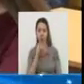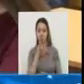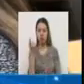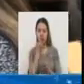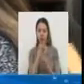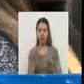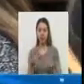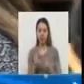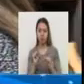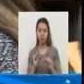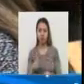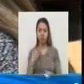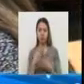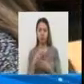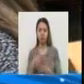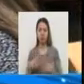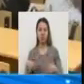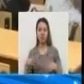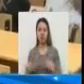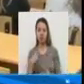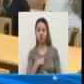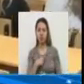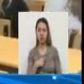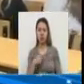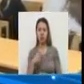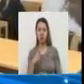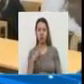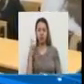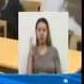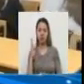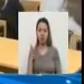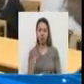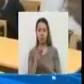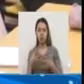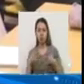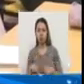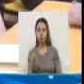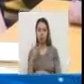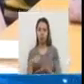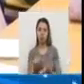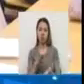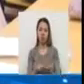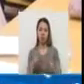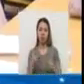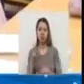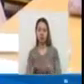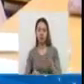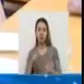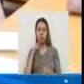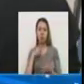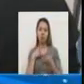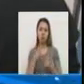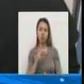ақпаратты ала аласыз. Мысалы, жылжымайтын мүлік мекенжайын немесе баланың туылуы жайлы тіркеуді, айыппұлдарды немесе